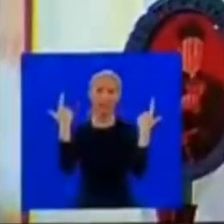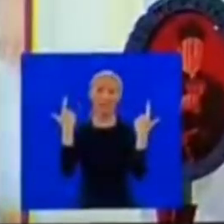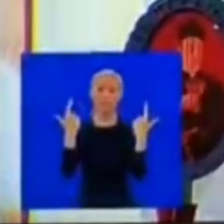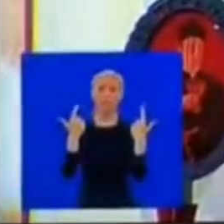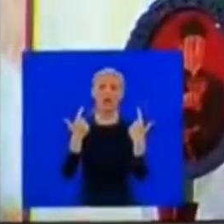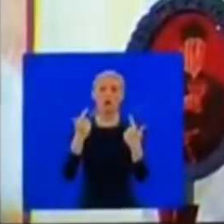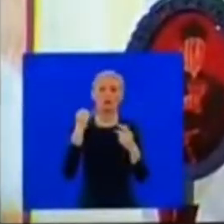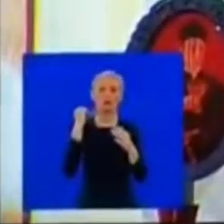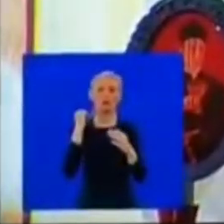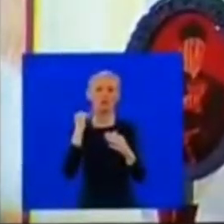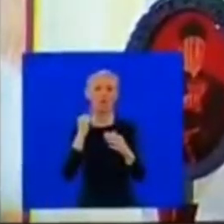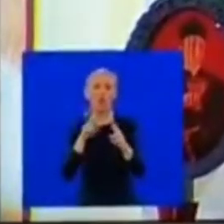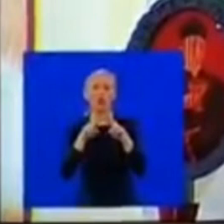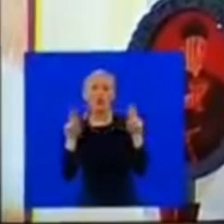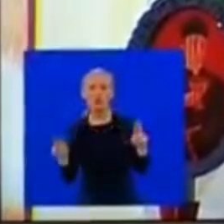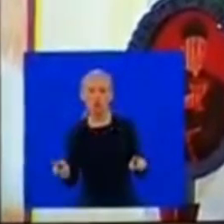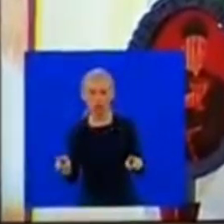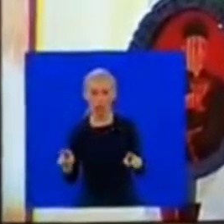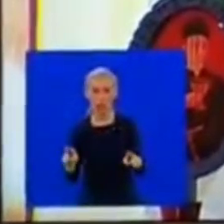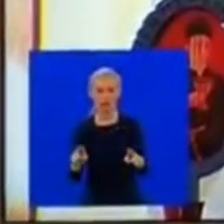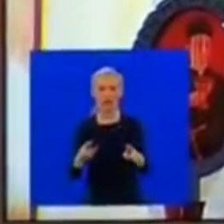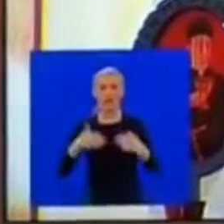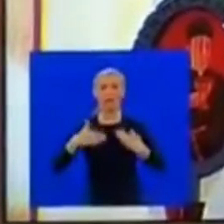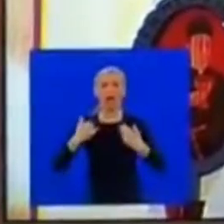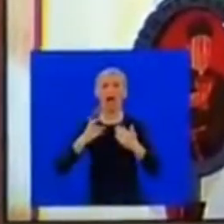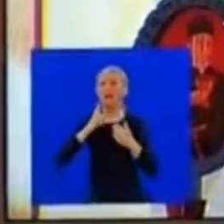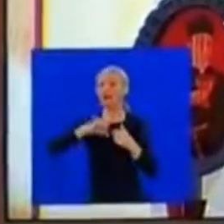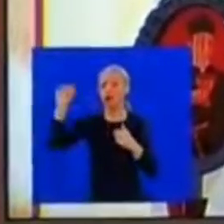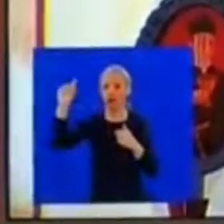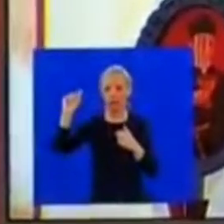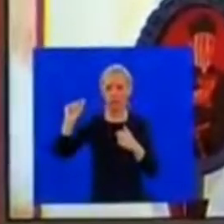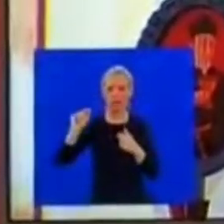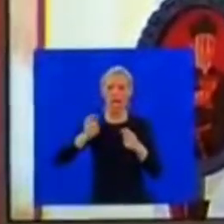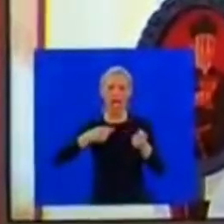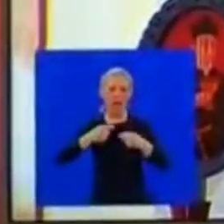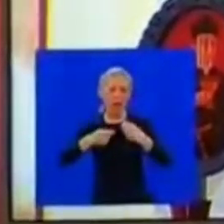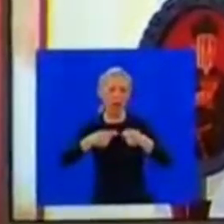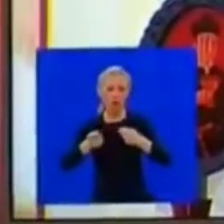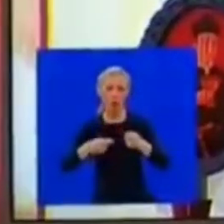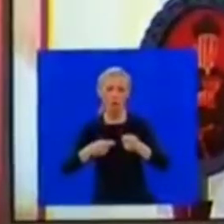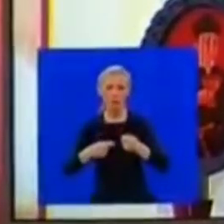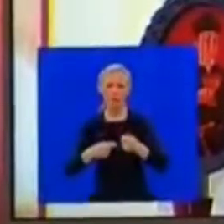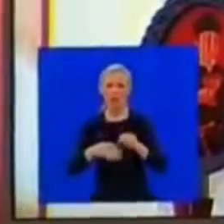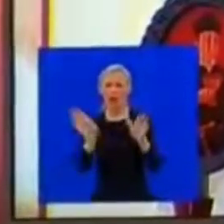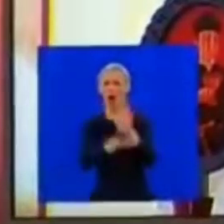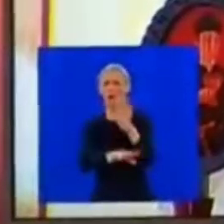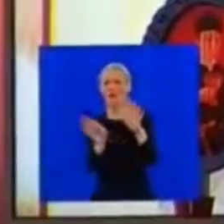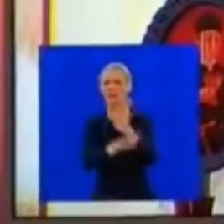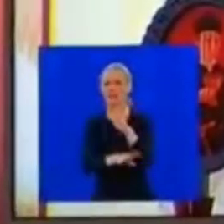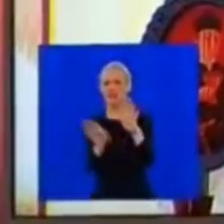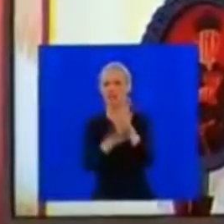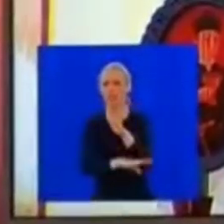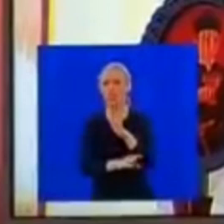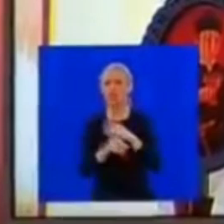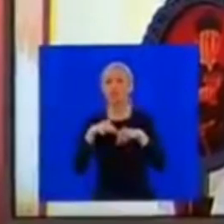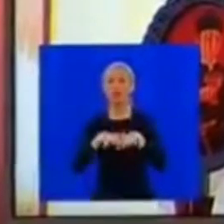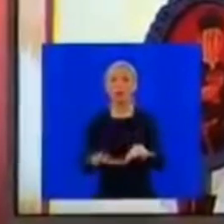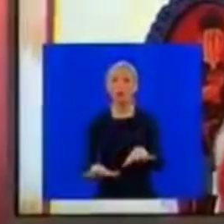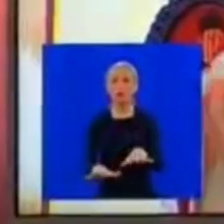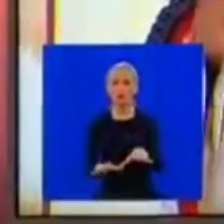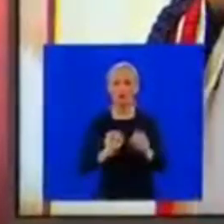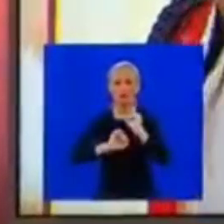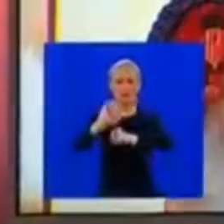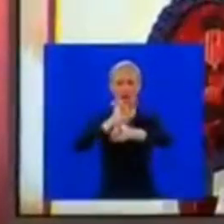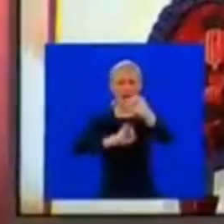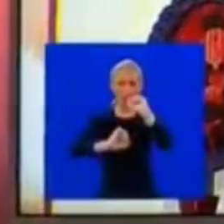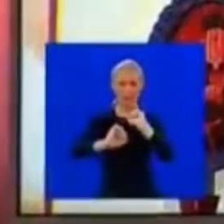odlaze, od ekonomije, od obezvređivanja ili odbacivanja i